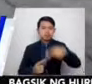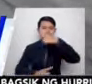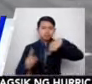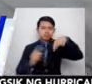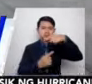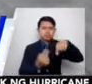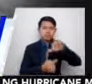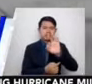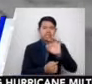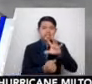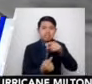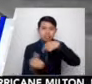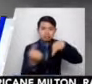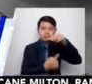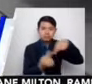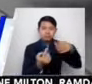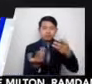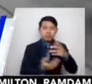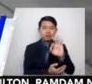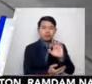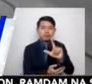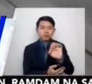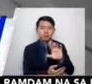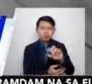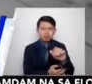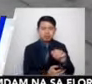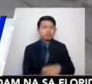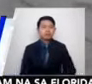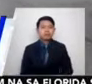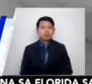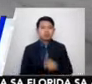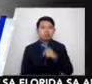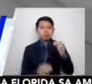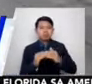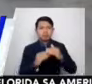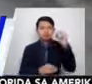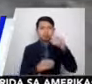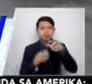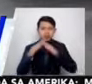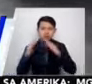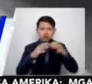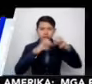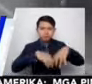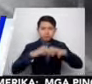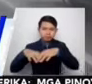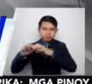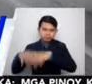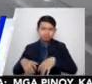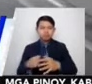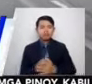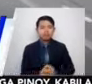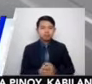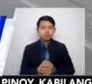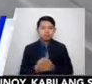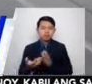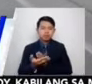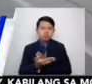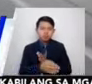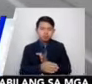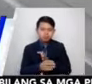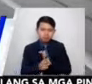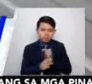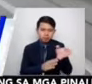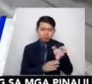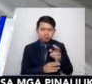Mahigit 120 bahay naman ang napinsala. Inaasahan itong tumungo pa east-northeast at humina